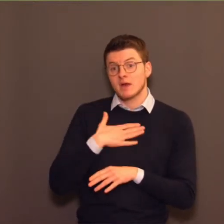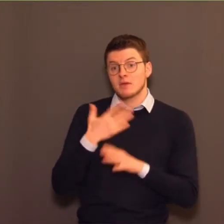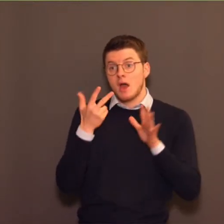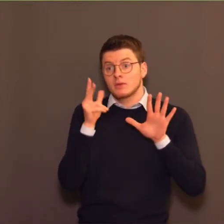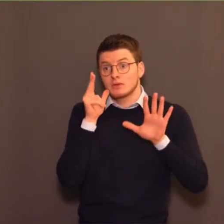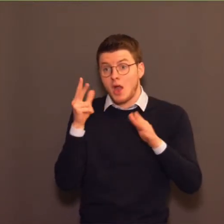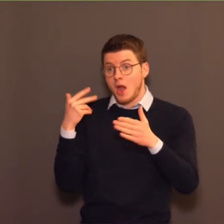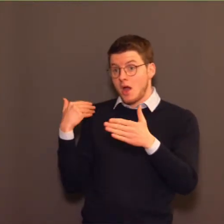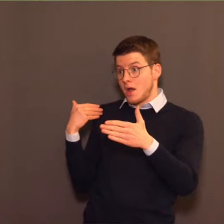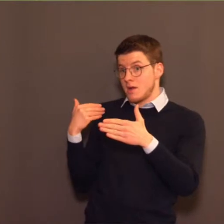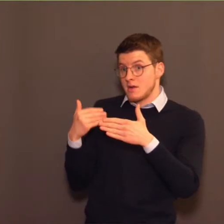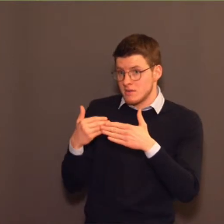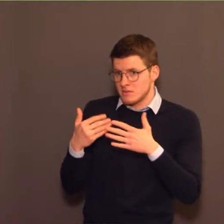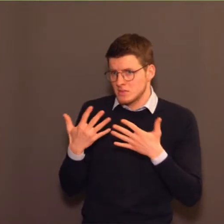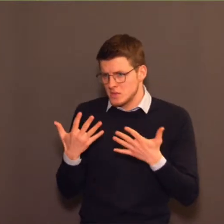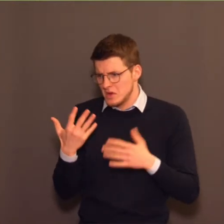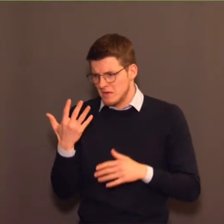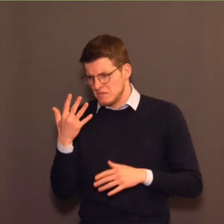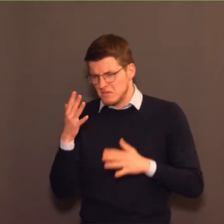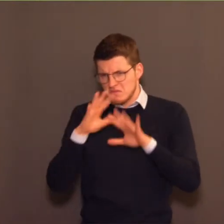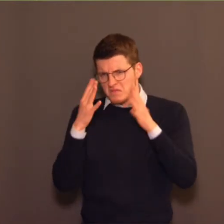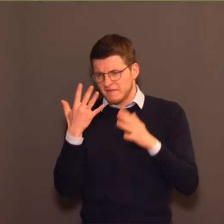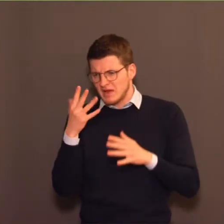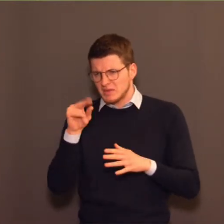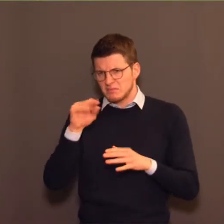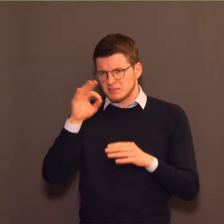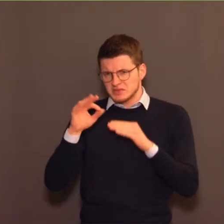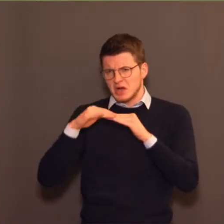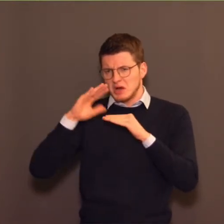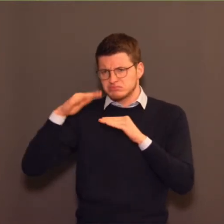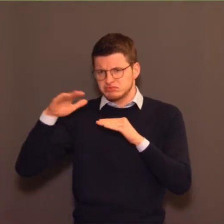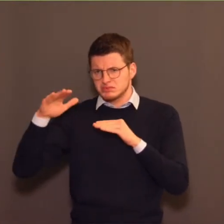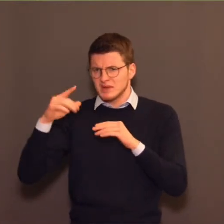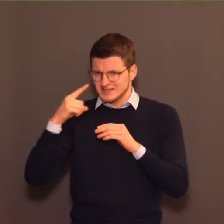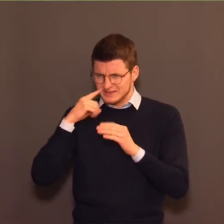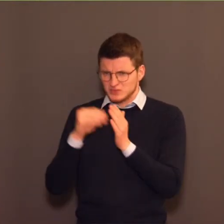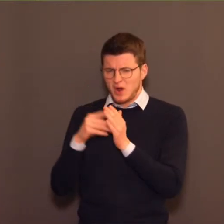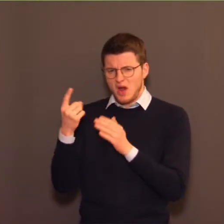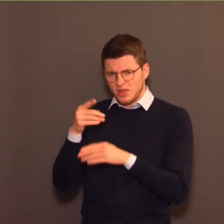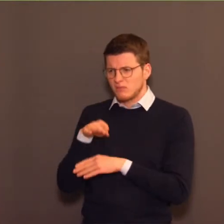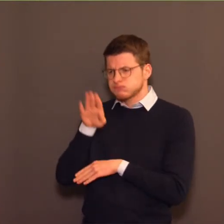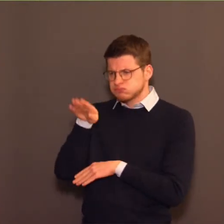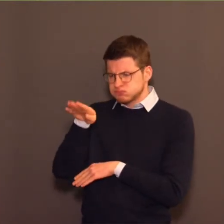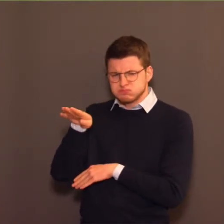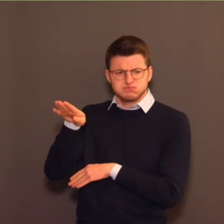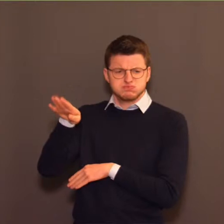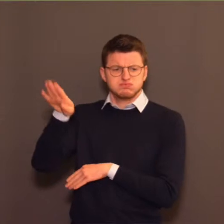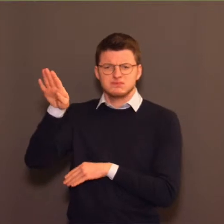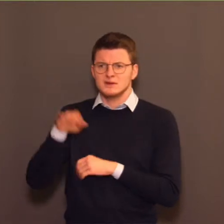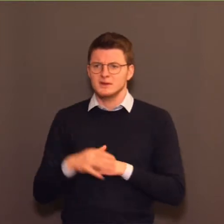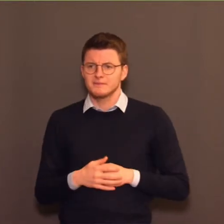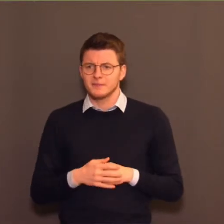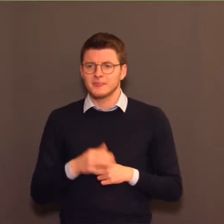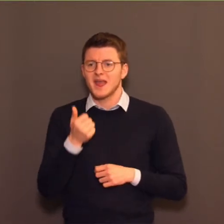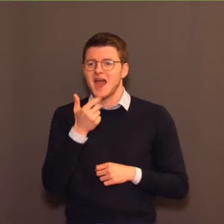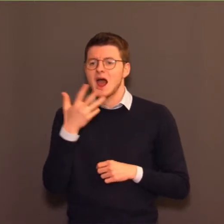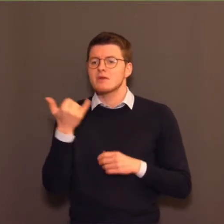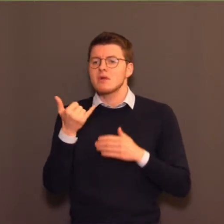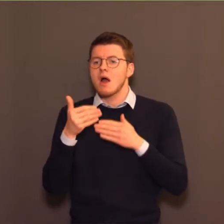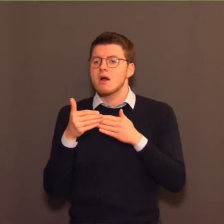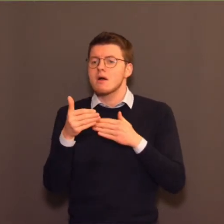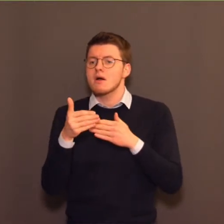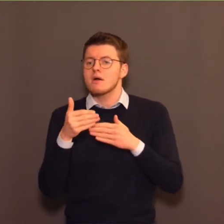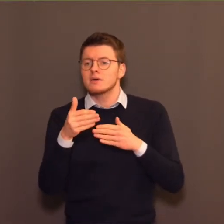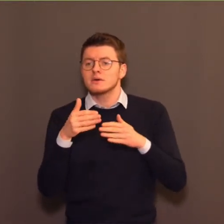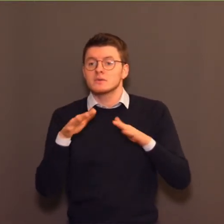Daardoor kunnen we dus nog steeds spreken van een aanzienlijke groei. Binnen enkele dagen zullen we hierdoor vermoedelijk ook